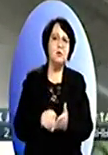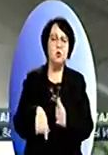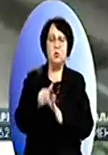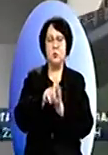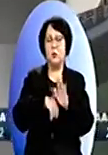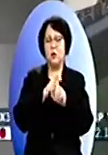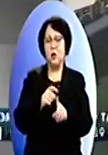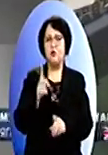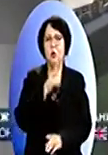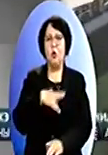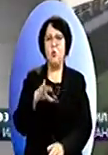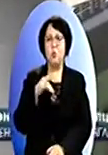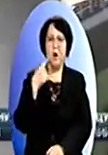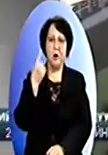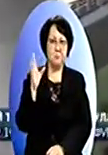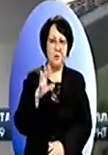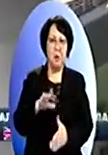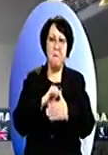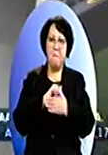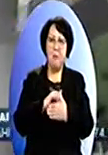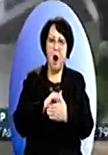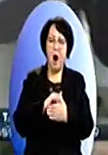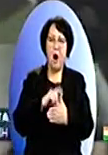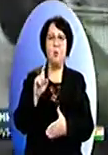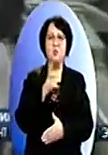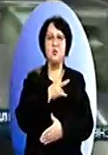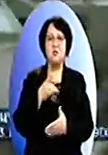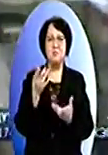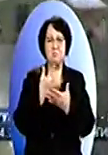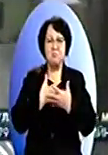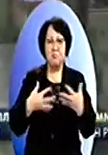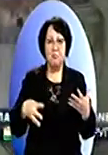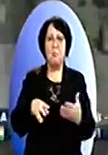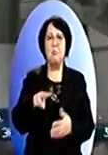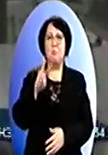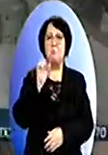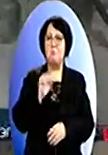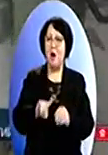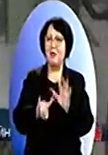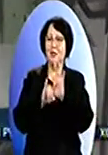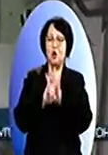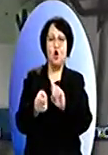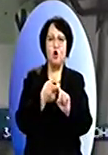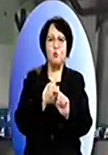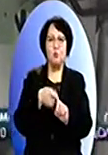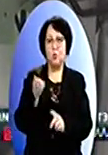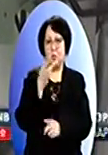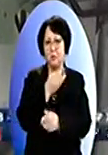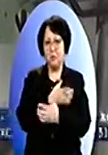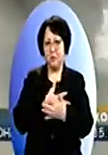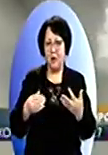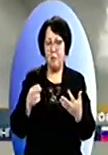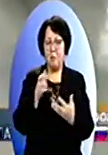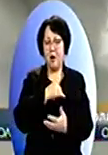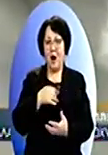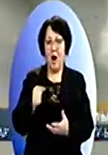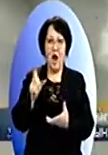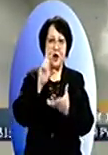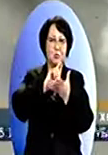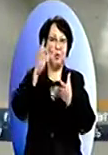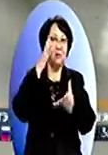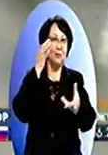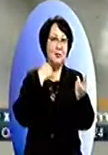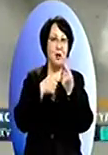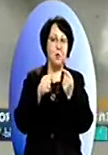зөвхөн ноолуур бус, мах, хүнсний бүтээгдэхүүн, малын гаралтай түүхий зэрэг бүх төрлийн бараа бүтээгдэхүүнийг экспортод гаргах боломж